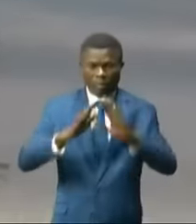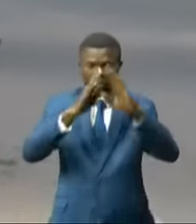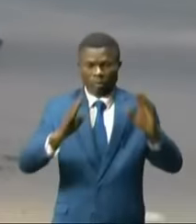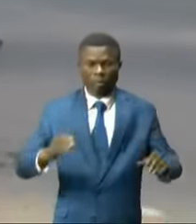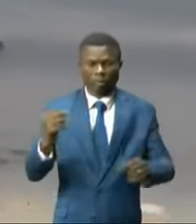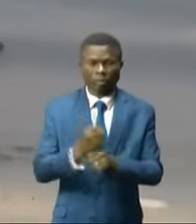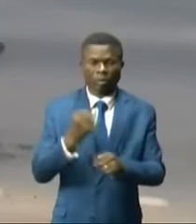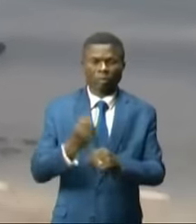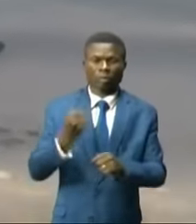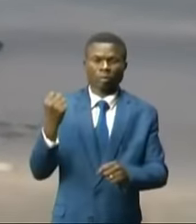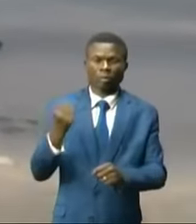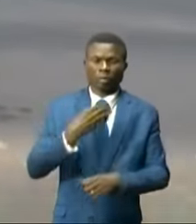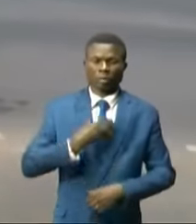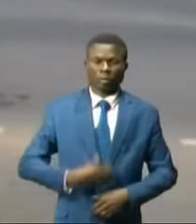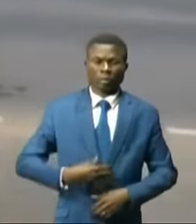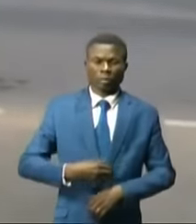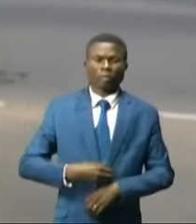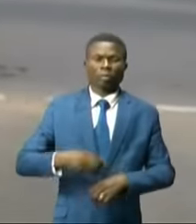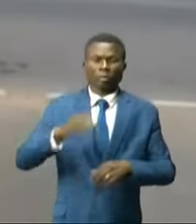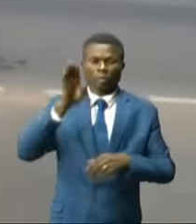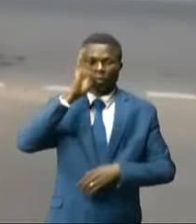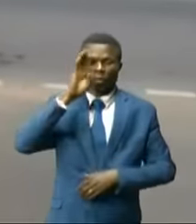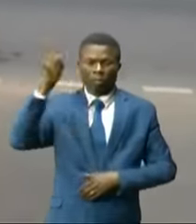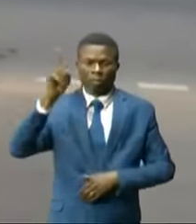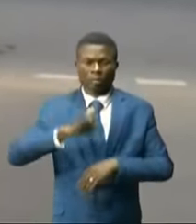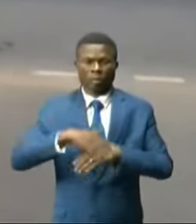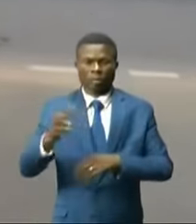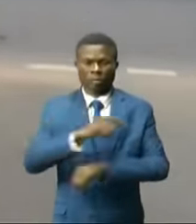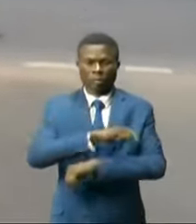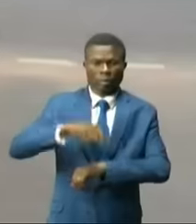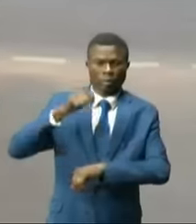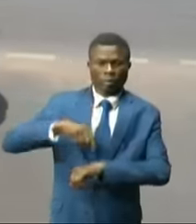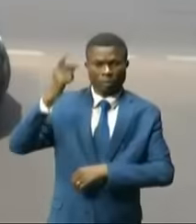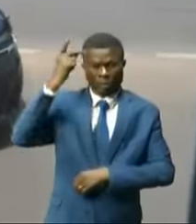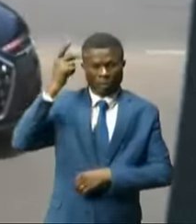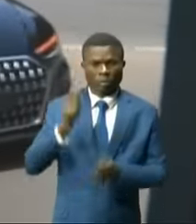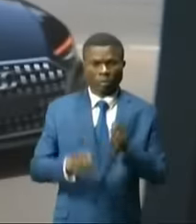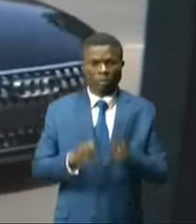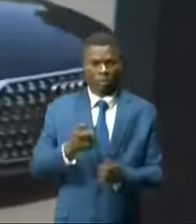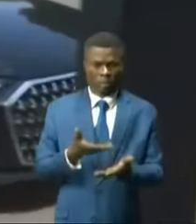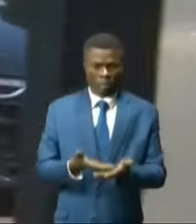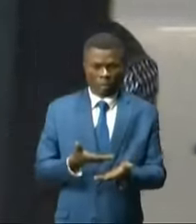profession, d'abord au barreau de Bruxelles, ensuite au barreau de Kinshasa-Matete.